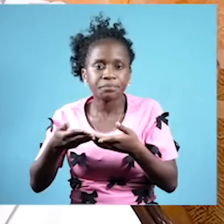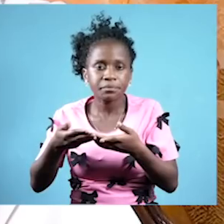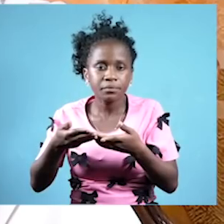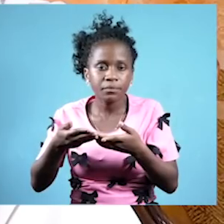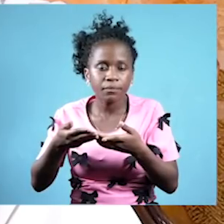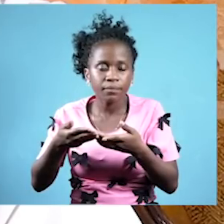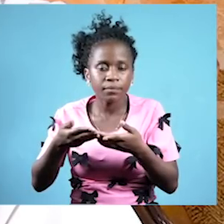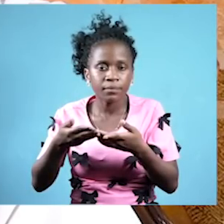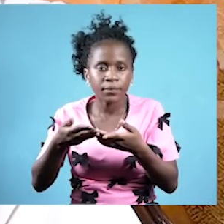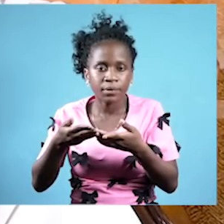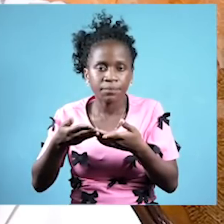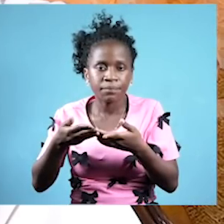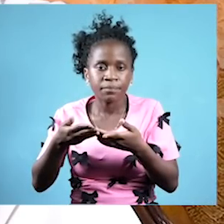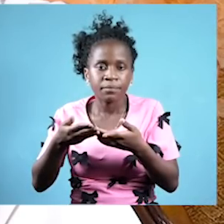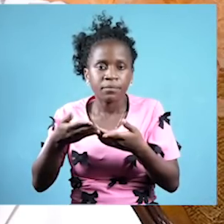Na pengine